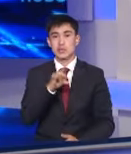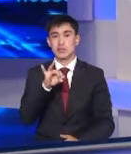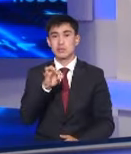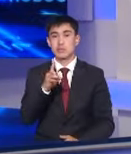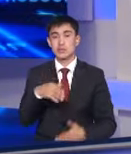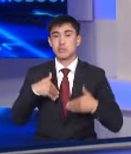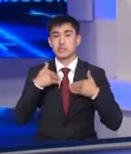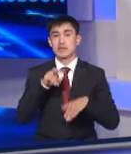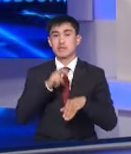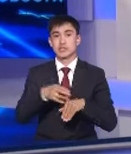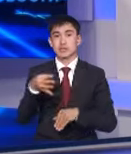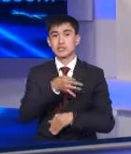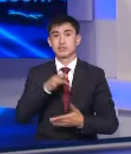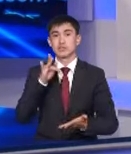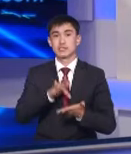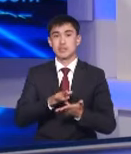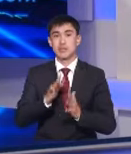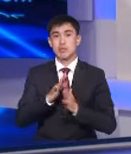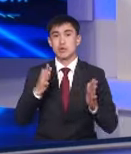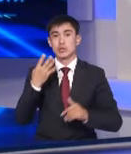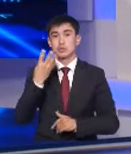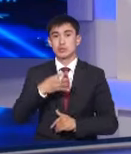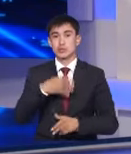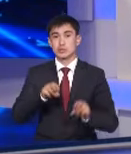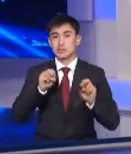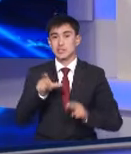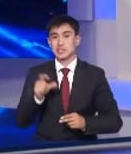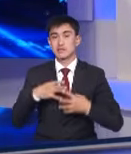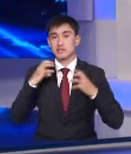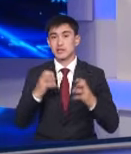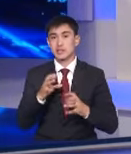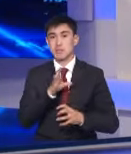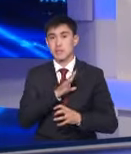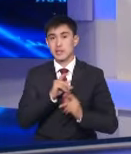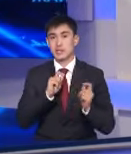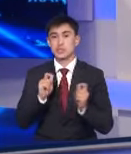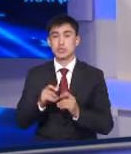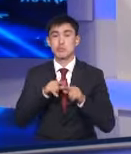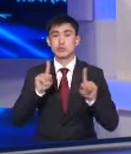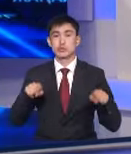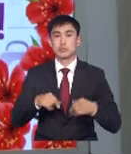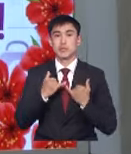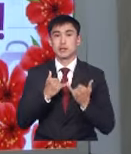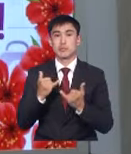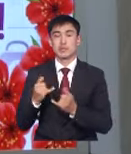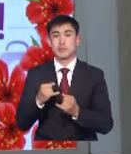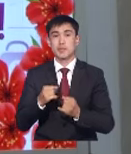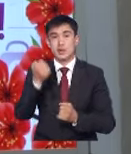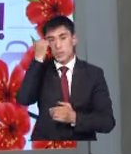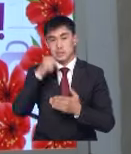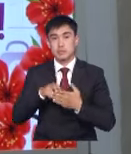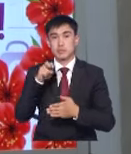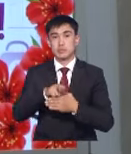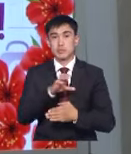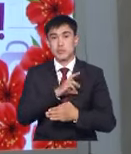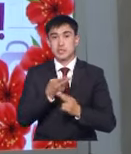Ернат Базиль поздравил врачей областного центра. Более 40 специалистов здравоохранения были награждены почетными грамотами и